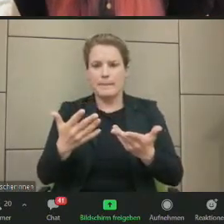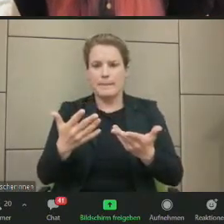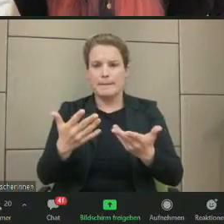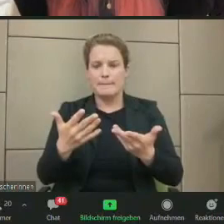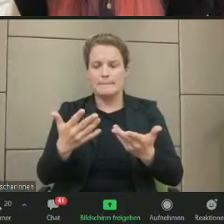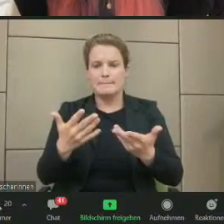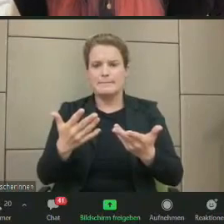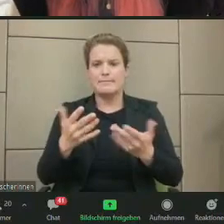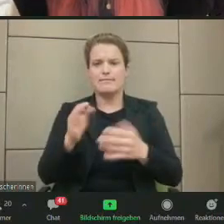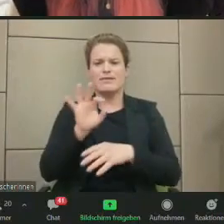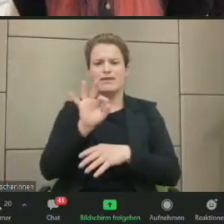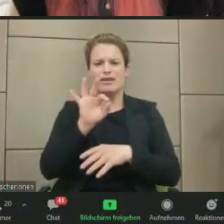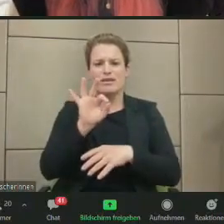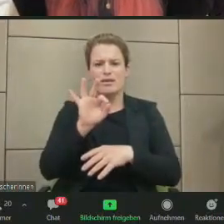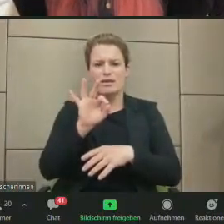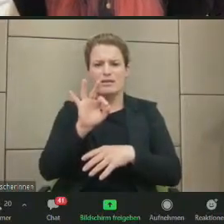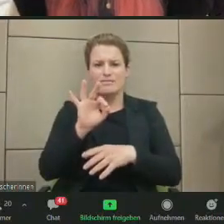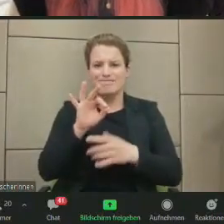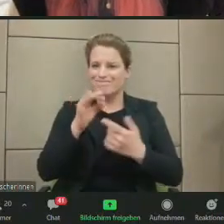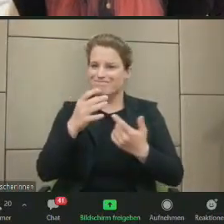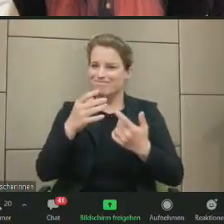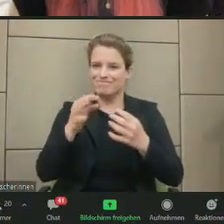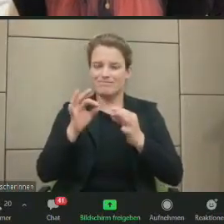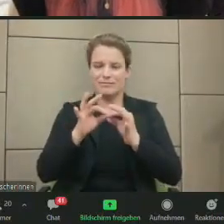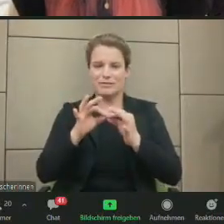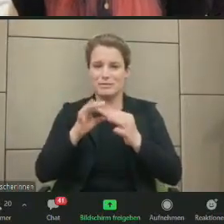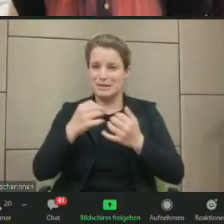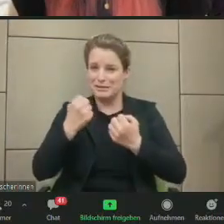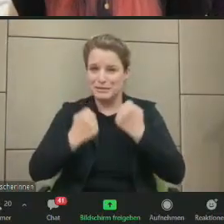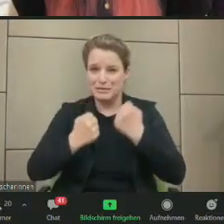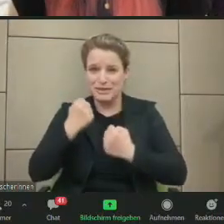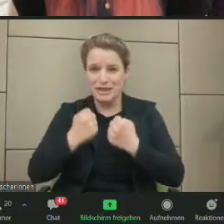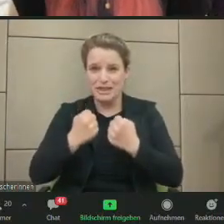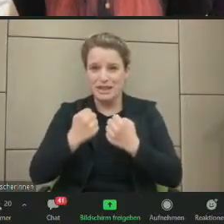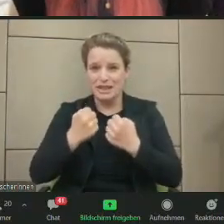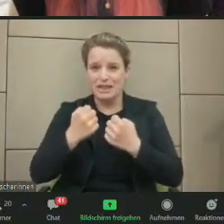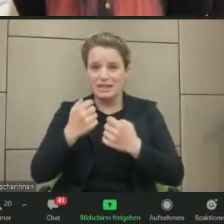beiden Erkrankungen oder